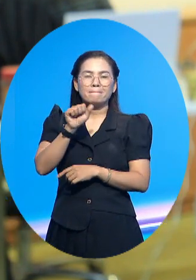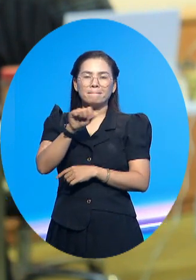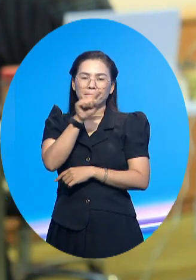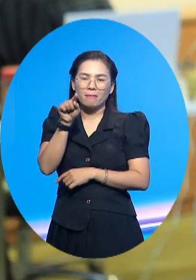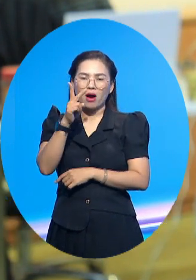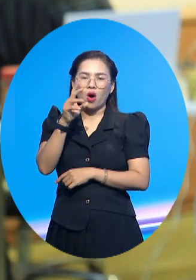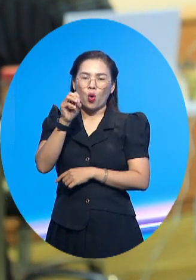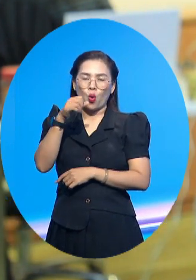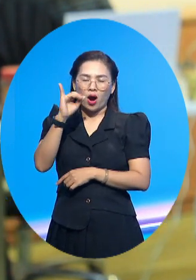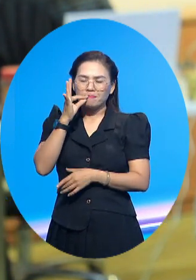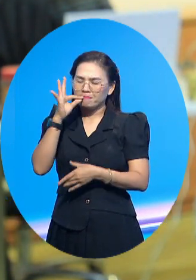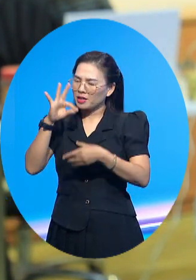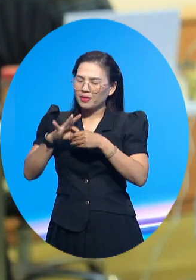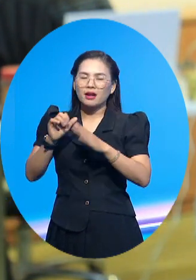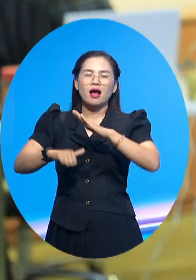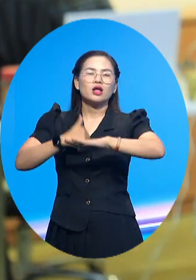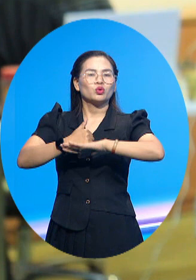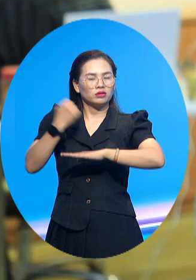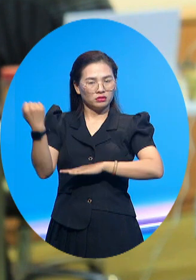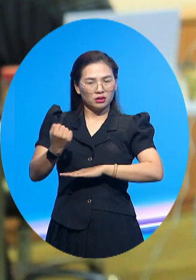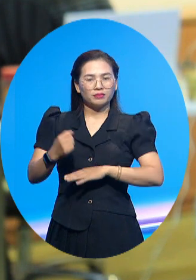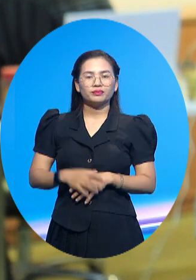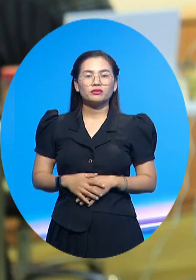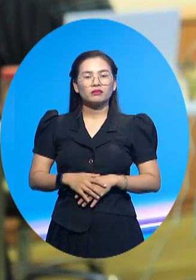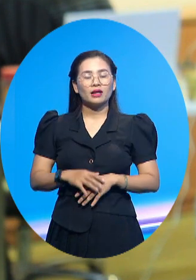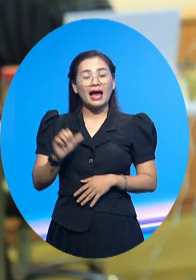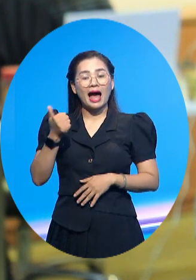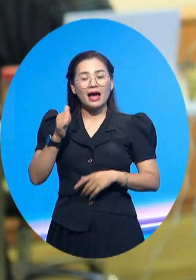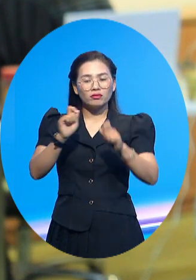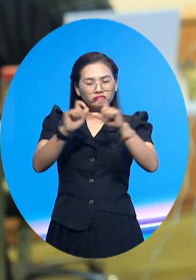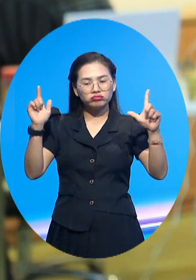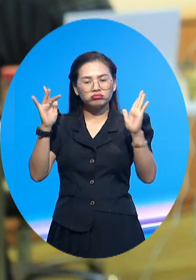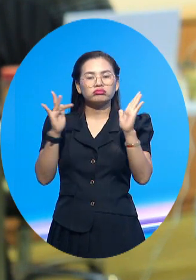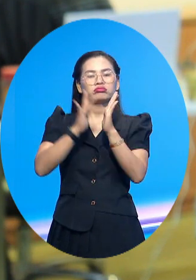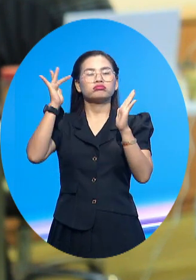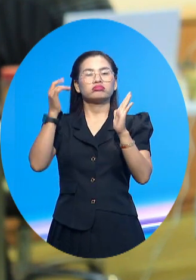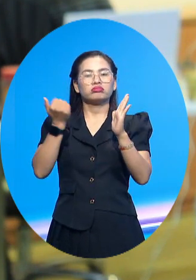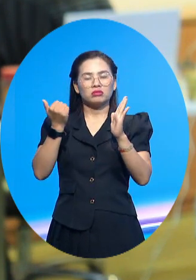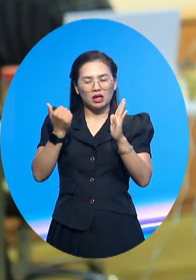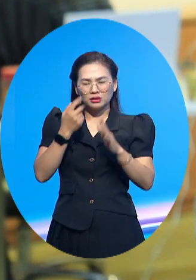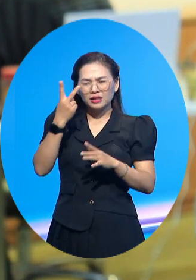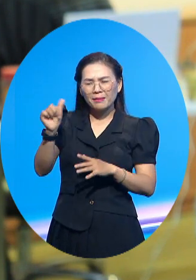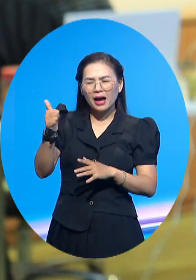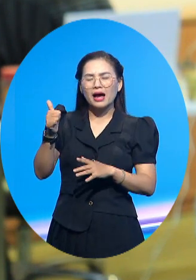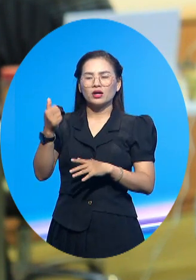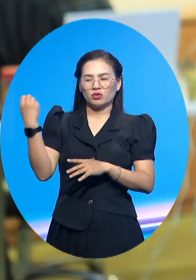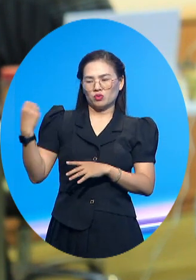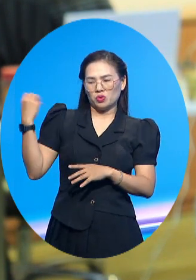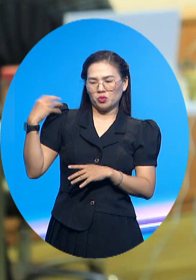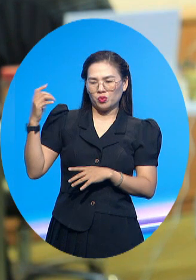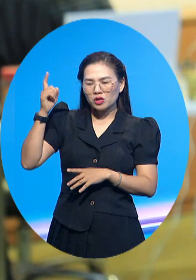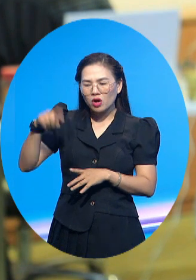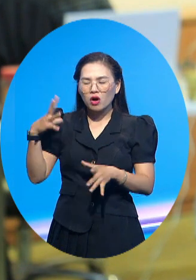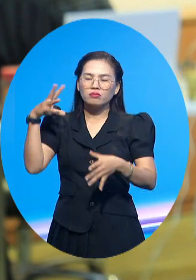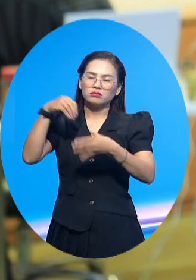Cái thứ ba nữa là về cái việc truy cập, hệ thống bảo mật cho phép xác định danh tính người truy cập đồng thời phân quyền về việc truy cập dữ